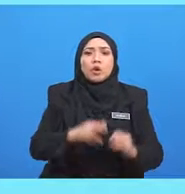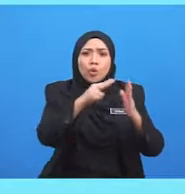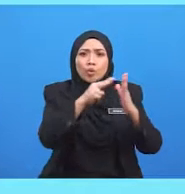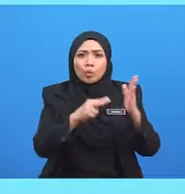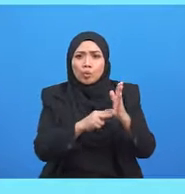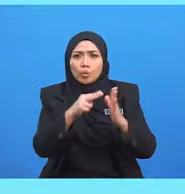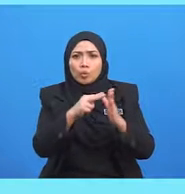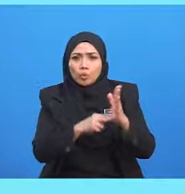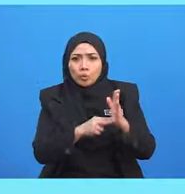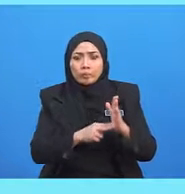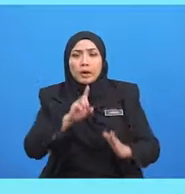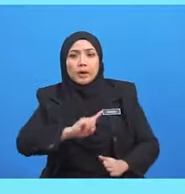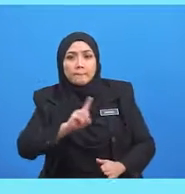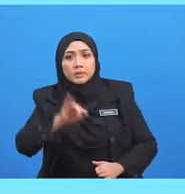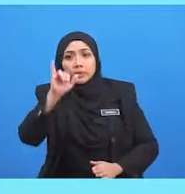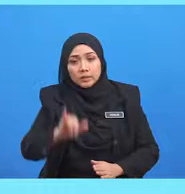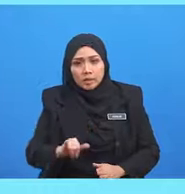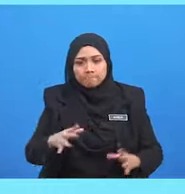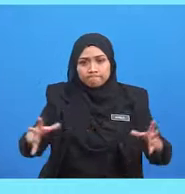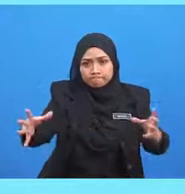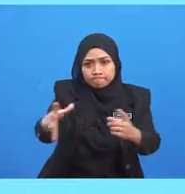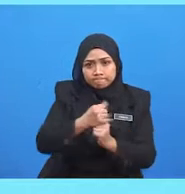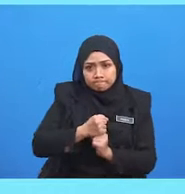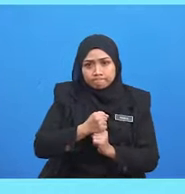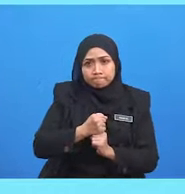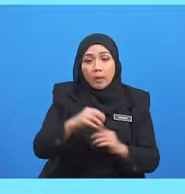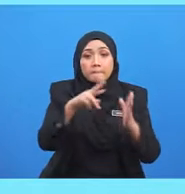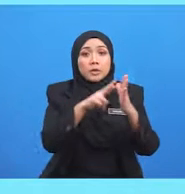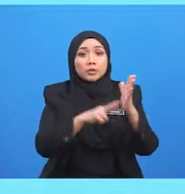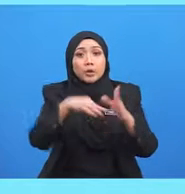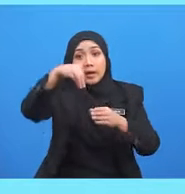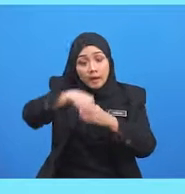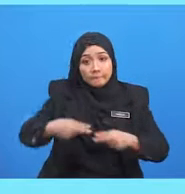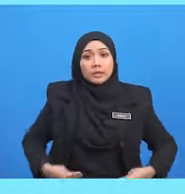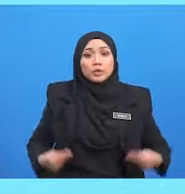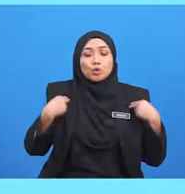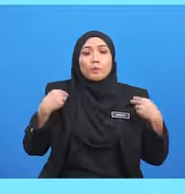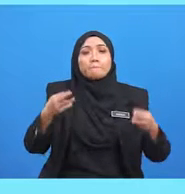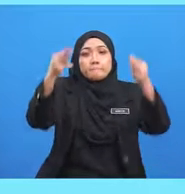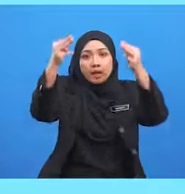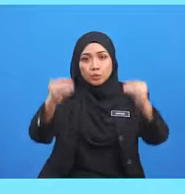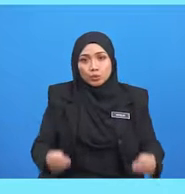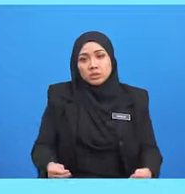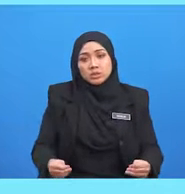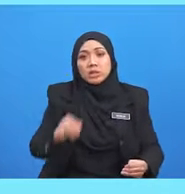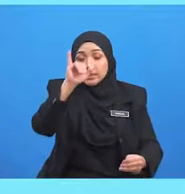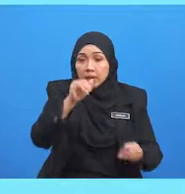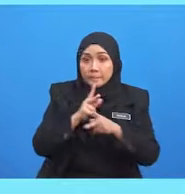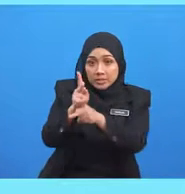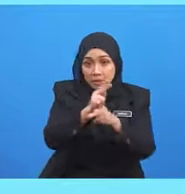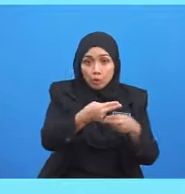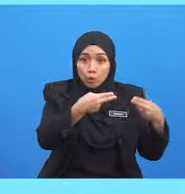kehidupan manusia yang menjaga hubungan antara manusia dengan Allah SWT,